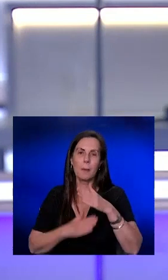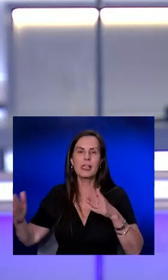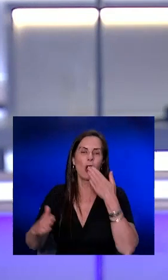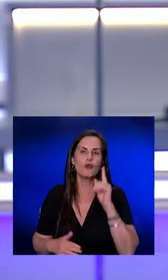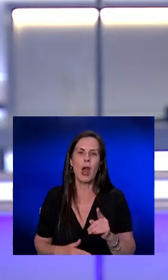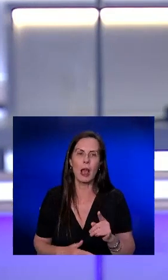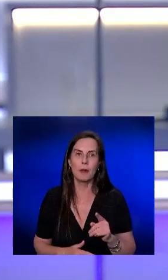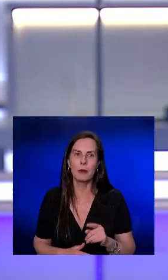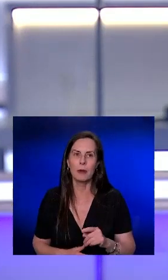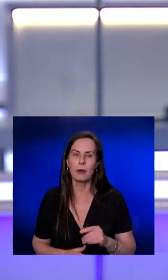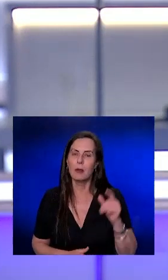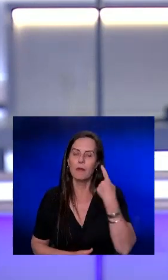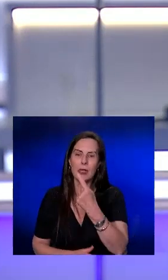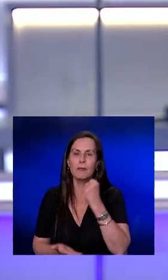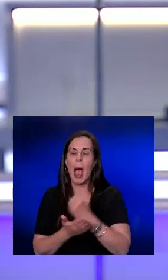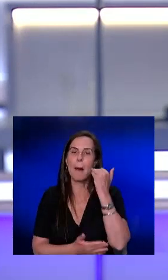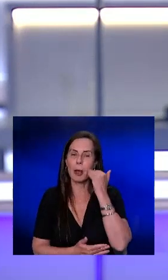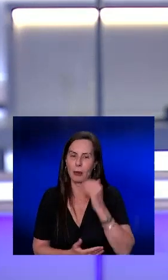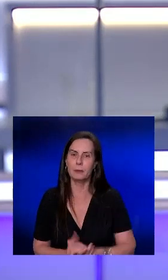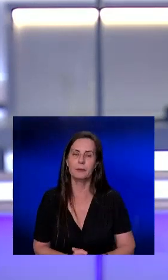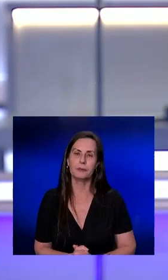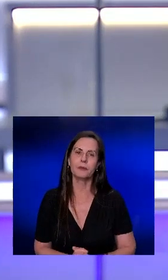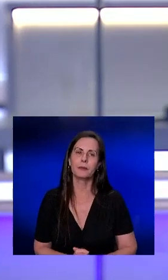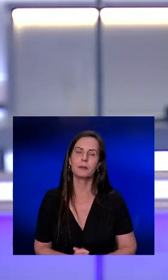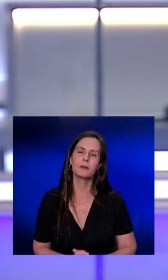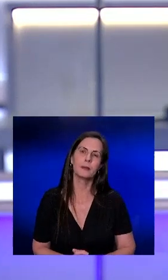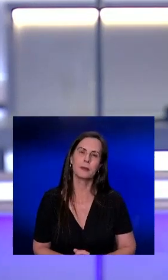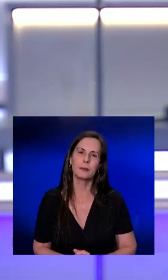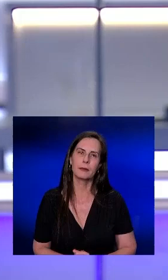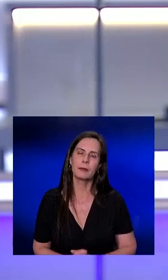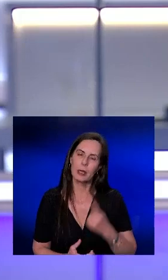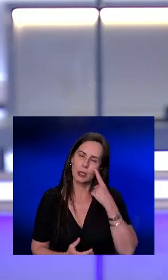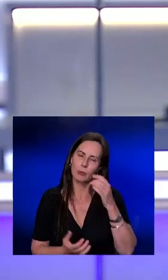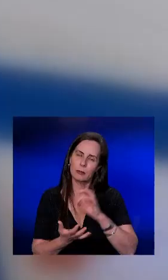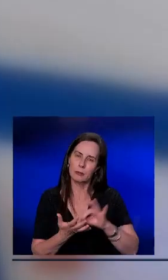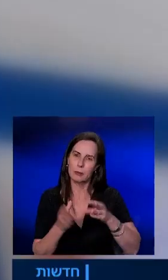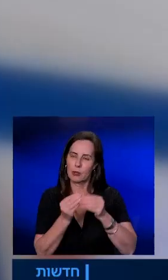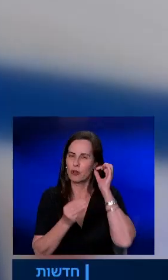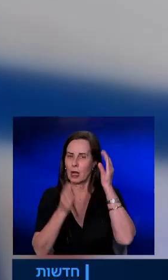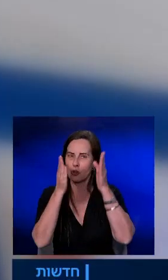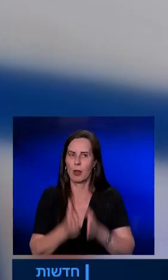ירושלים ואזרחית אמריקנית. נורית יוחנן, כתבתנו לענייני פלסטינים, מוסיפה פרטים.